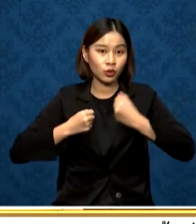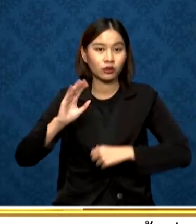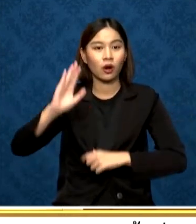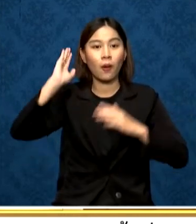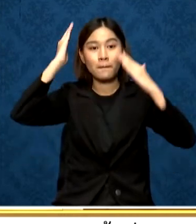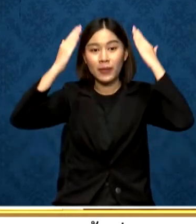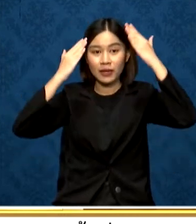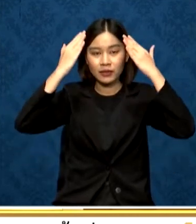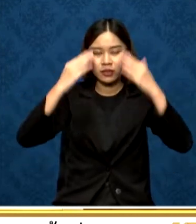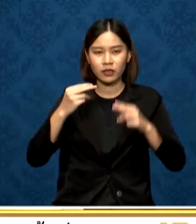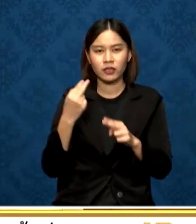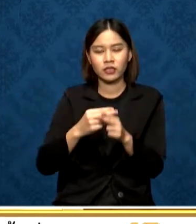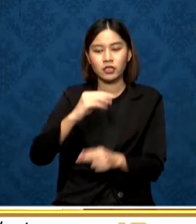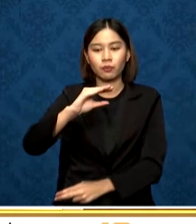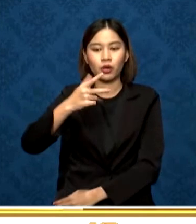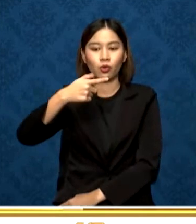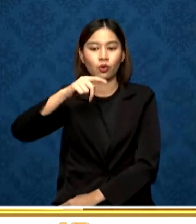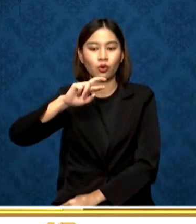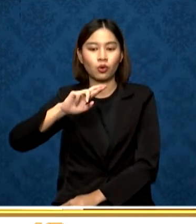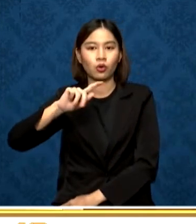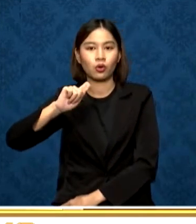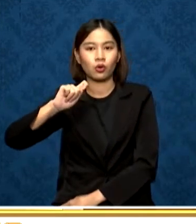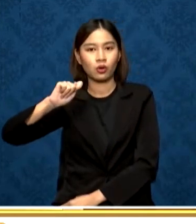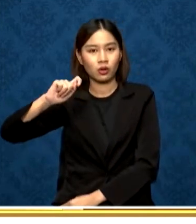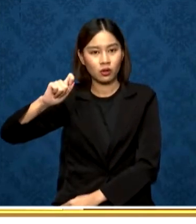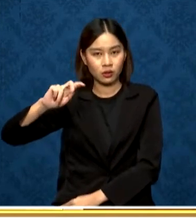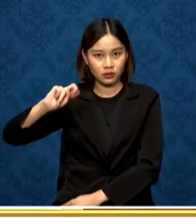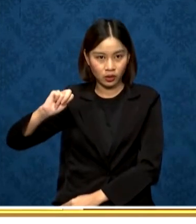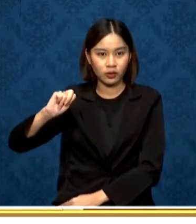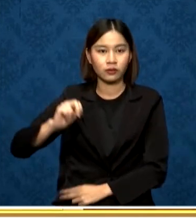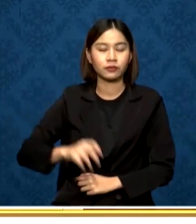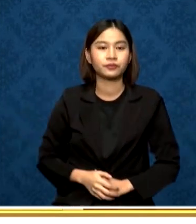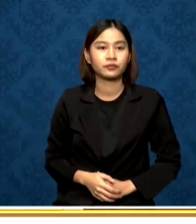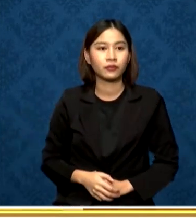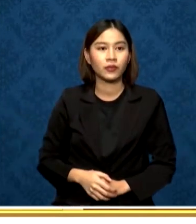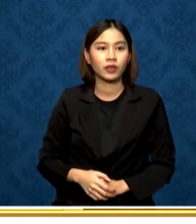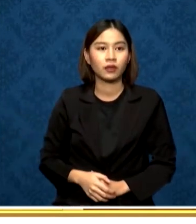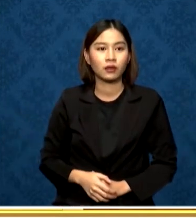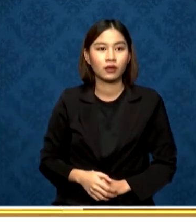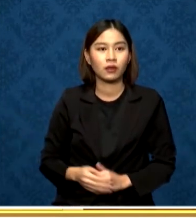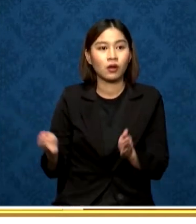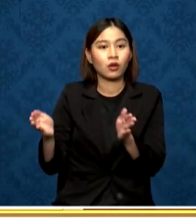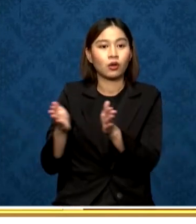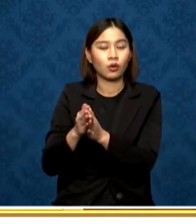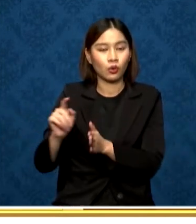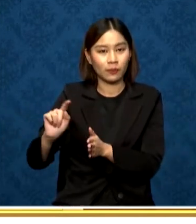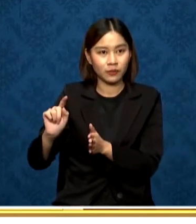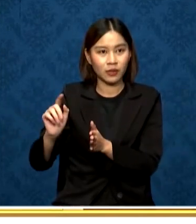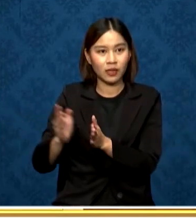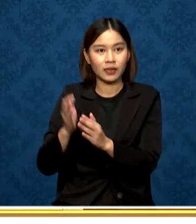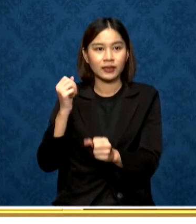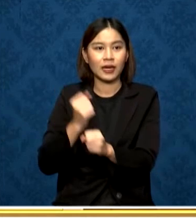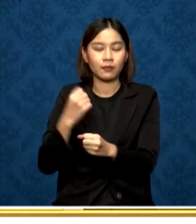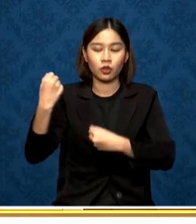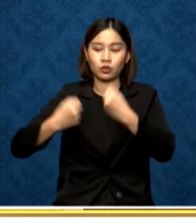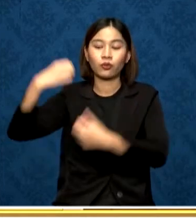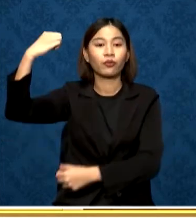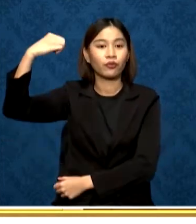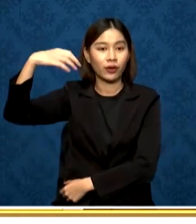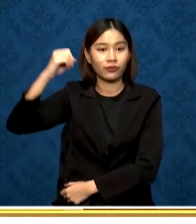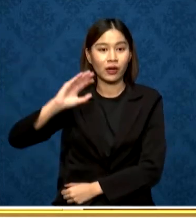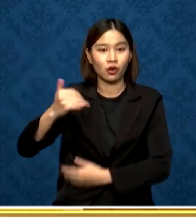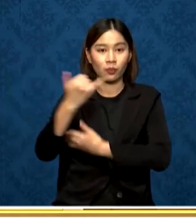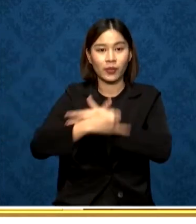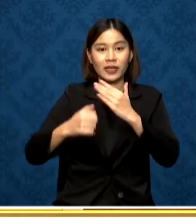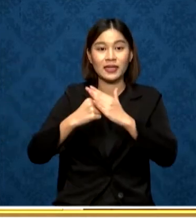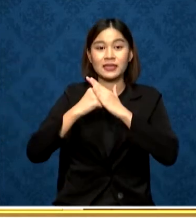ซียคือโปรตอนนะครับก็เข้าหุ้นกับบริษัทจีลี่ซึ่งเป็นบริษัทผลิตรถยนต์ไฟฟ้าของจี